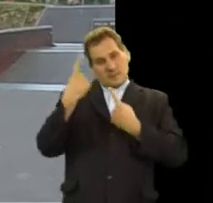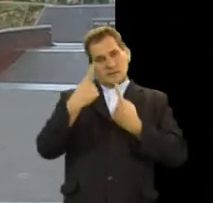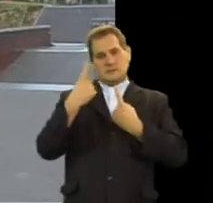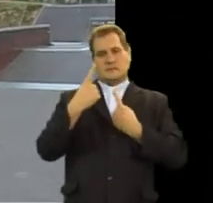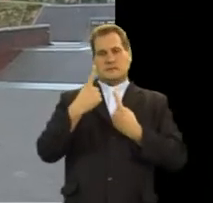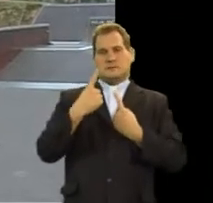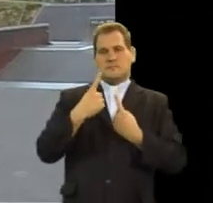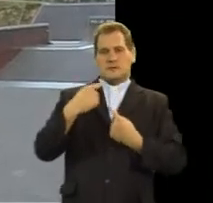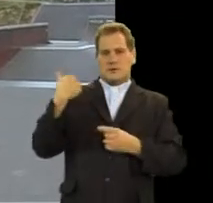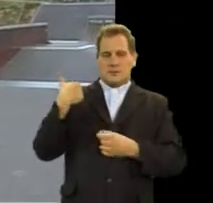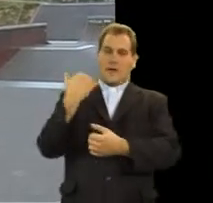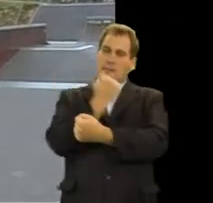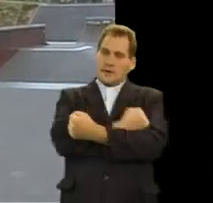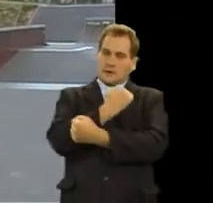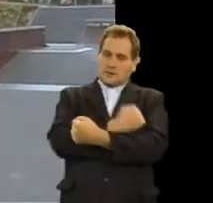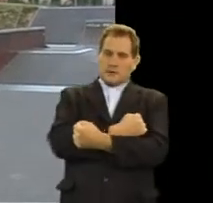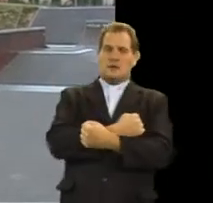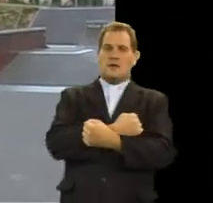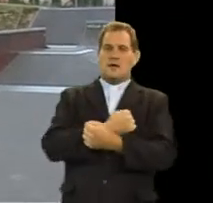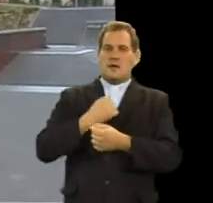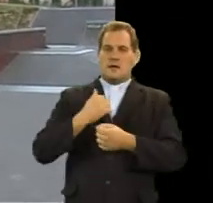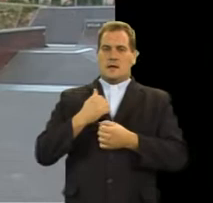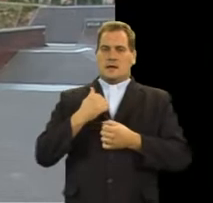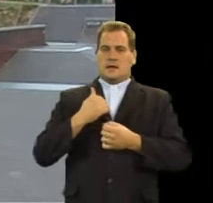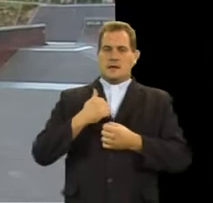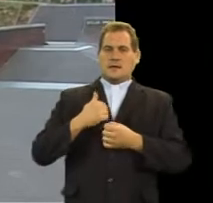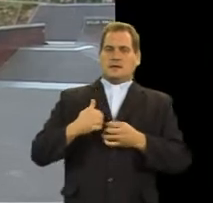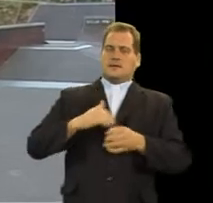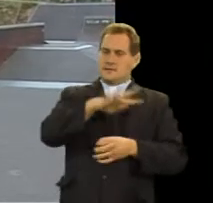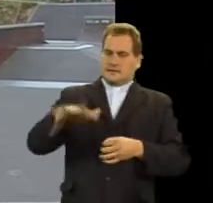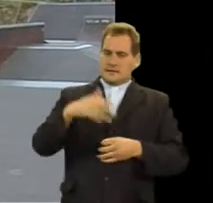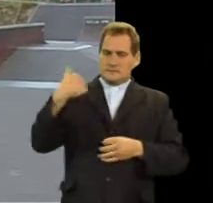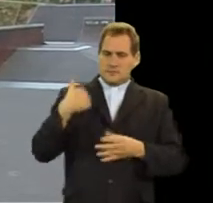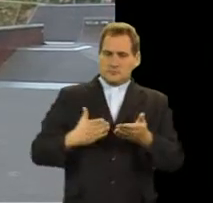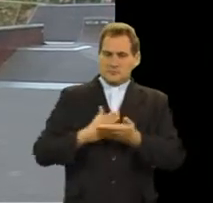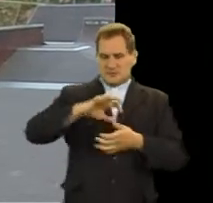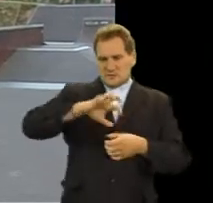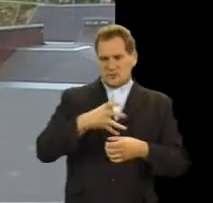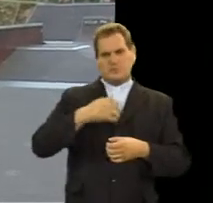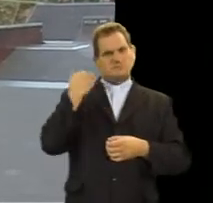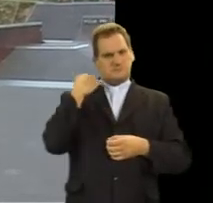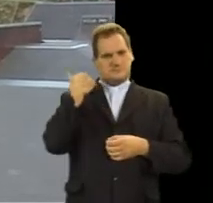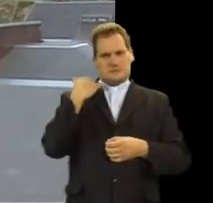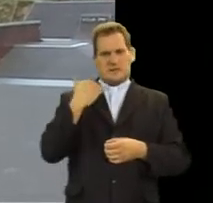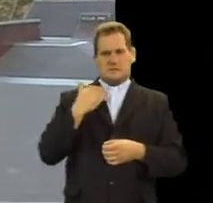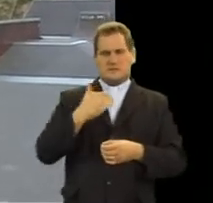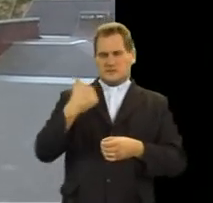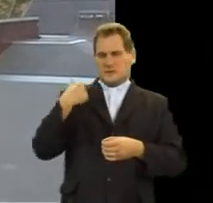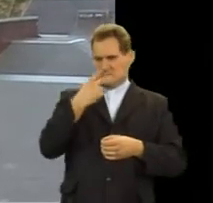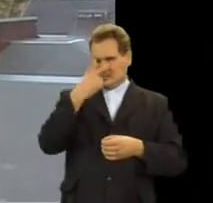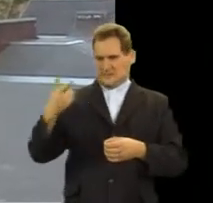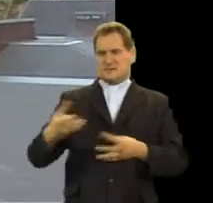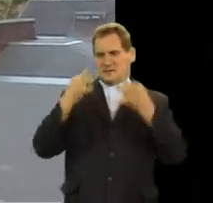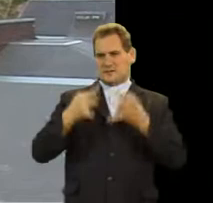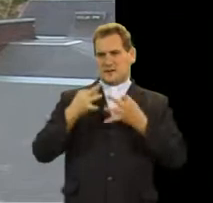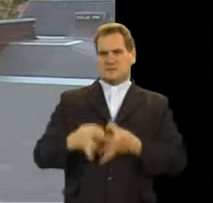na tym terenie narkotyków. Teren ten wielokrotnie był przez grupy pijące alkohol odwiedzany. Teraz zostało